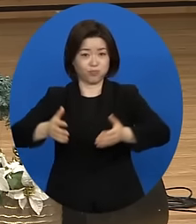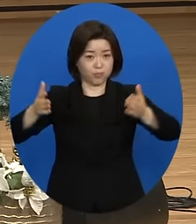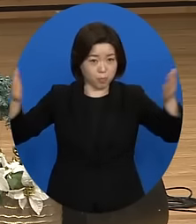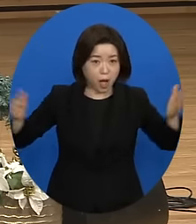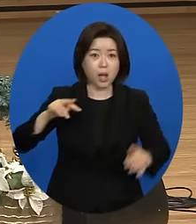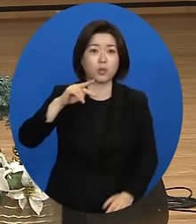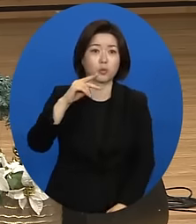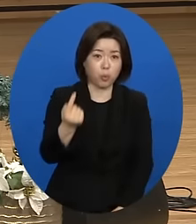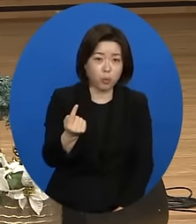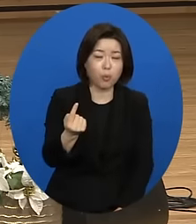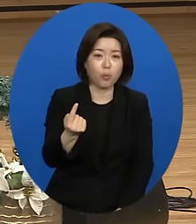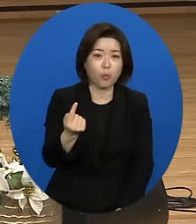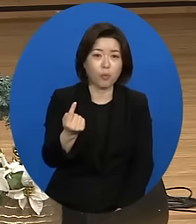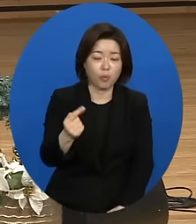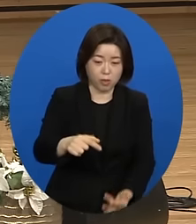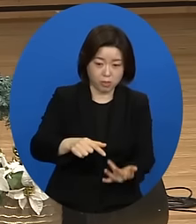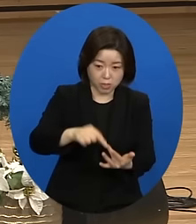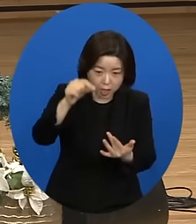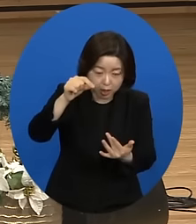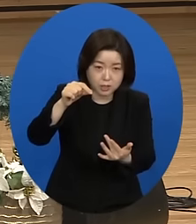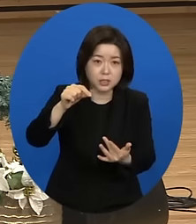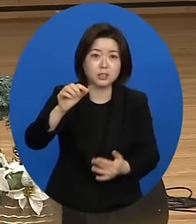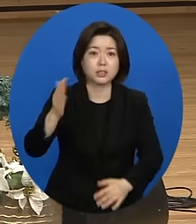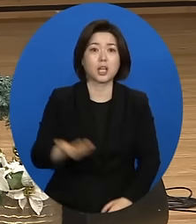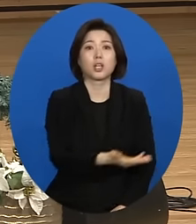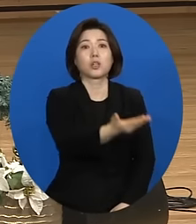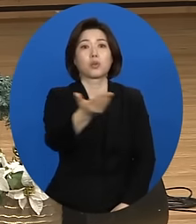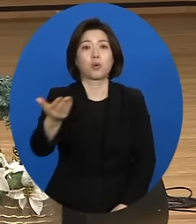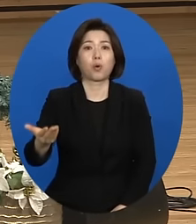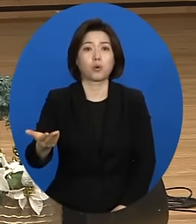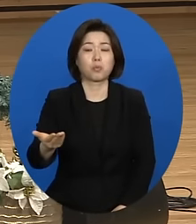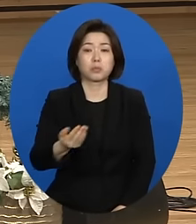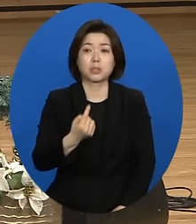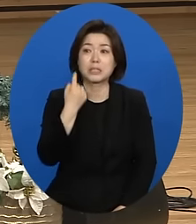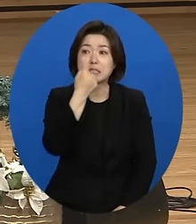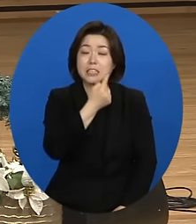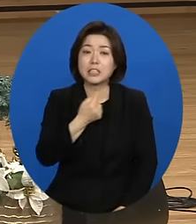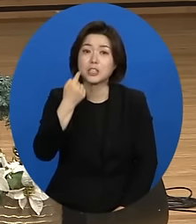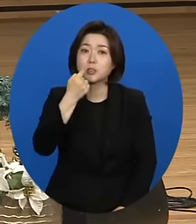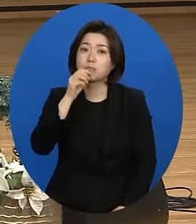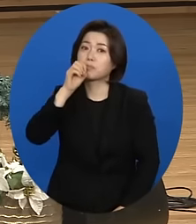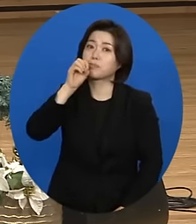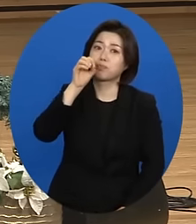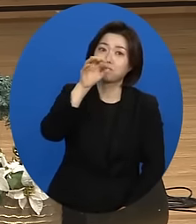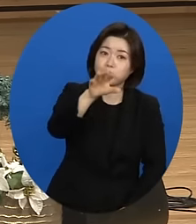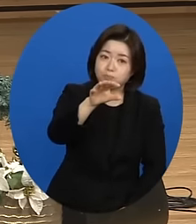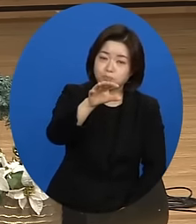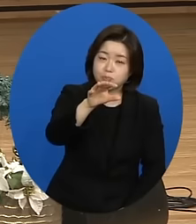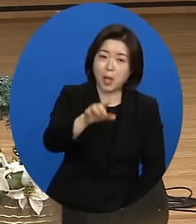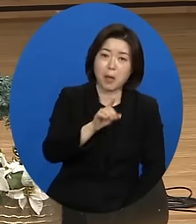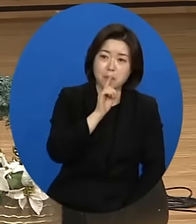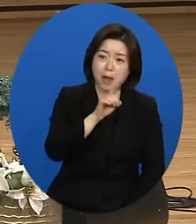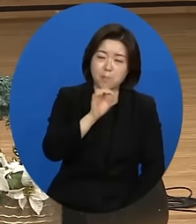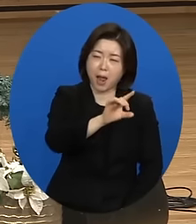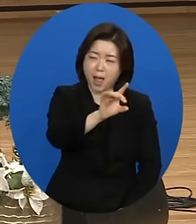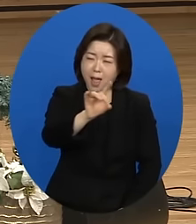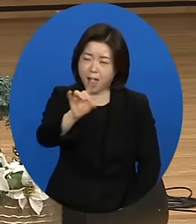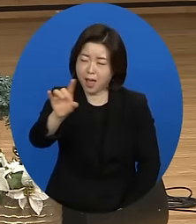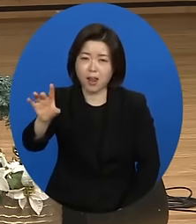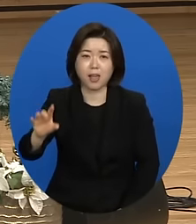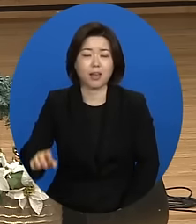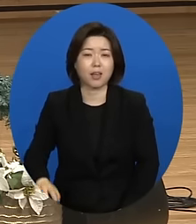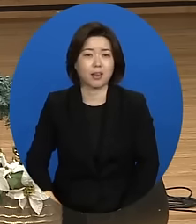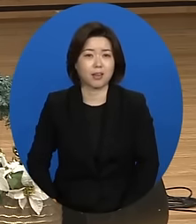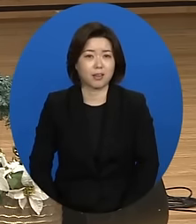죽여서라도 택하신 바 된 여러분의 입에서 나오는 그 말소리 하나하나를